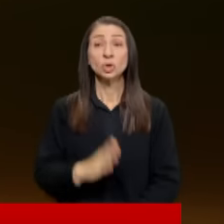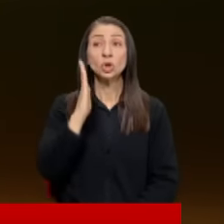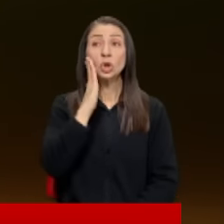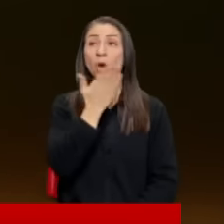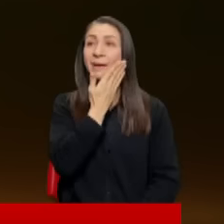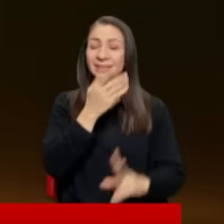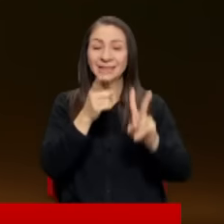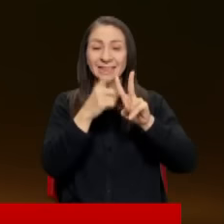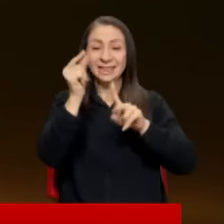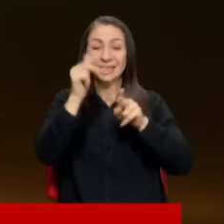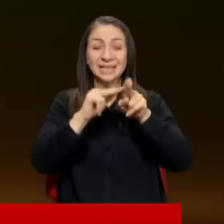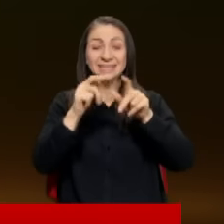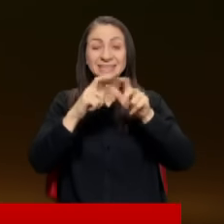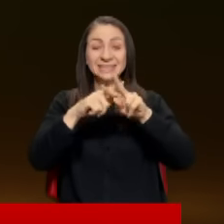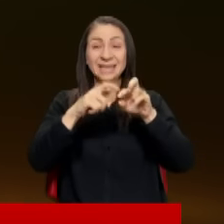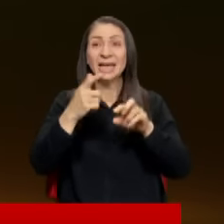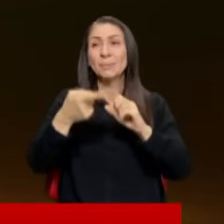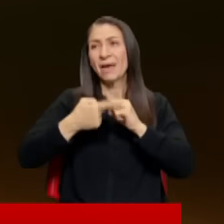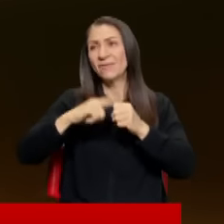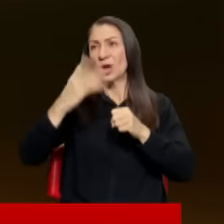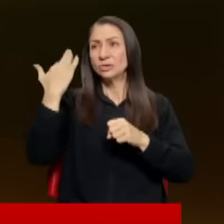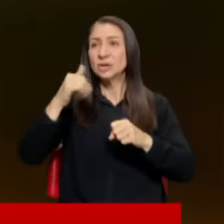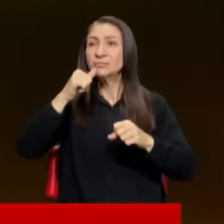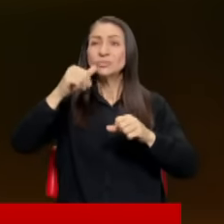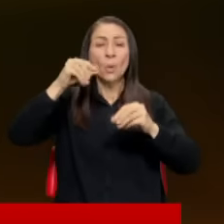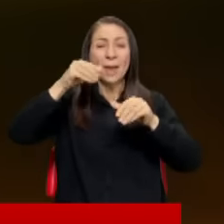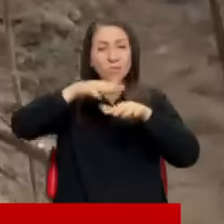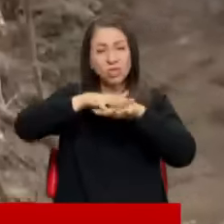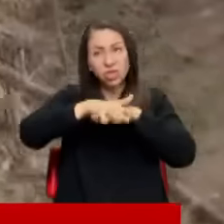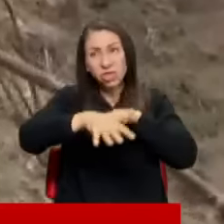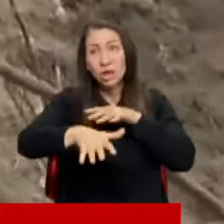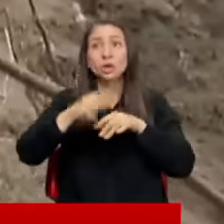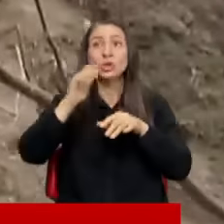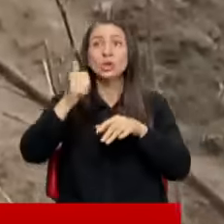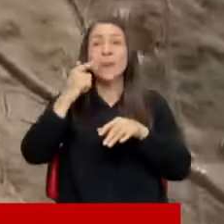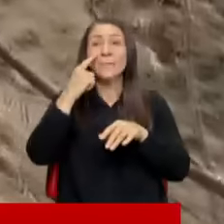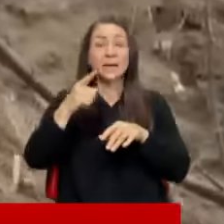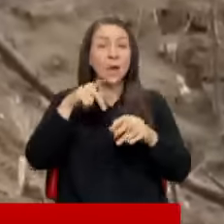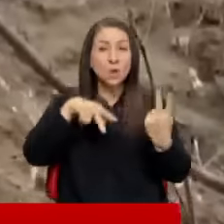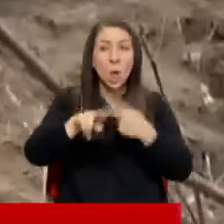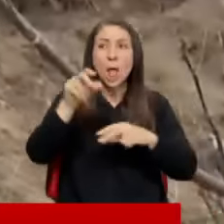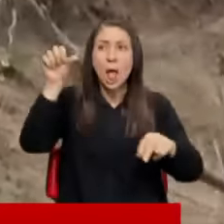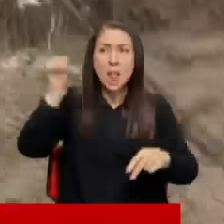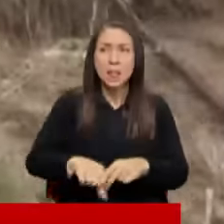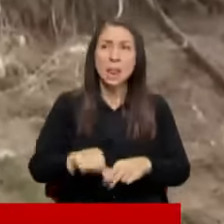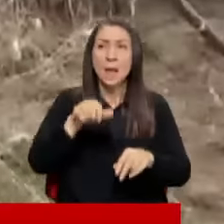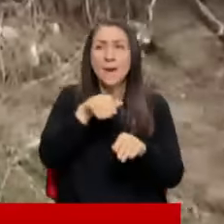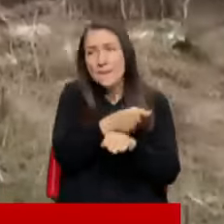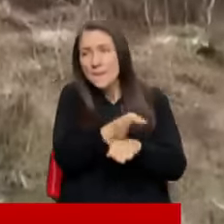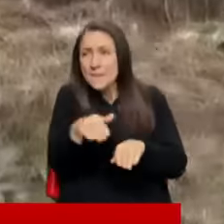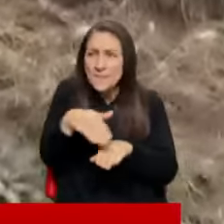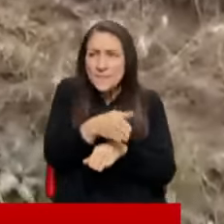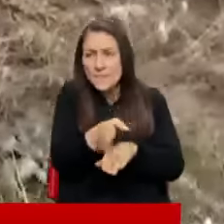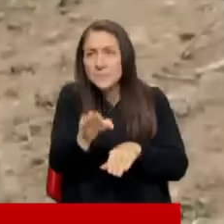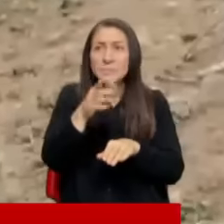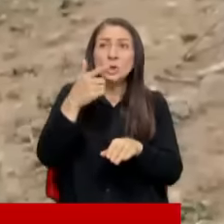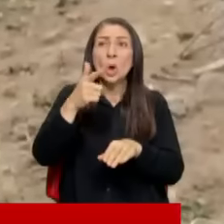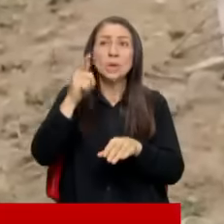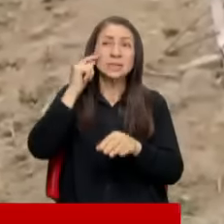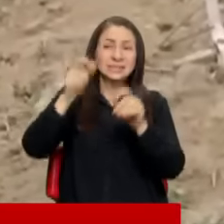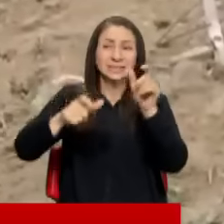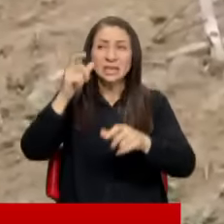Tokat'ın Niksar ilçesinde geçtiğimiz hafta meydana gelen heyelan nedeniyle Günebakan köyüne ulaşım sağlanamıyor. Patika yolu kullanan köy